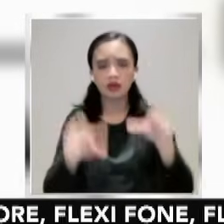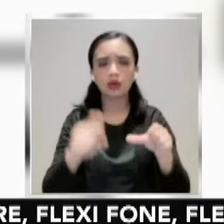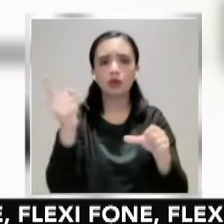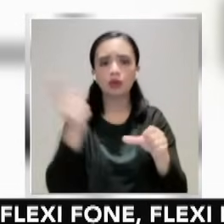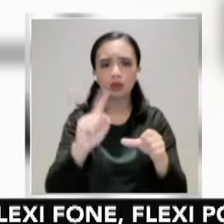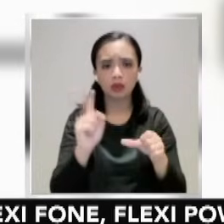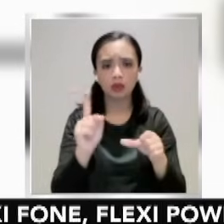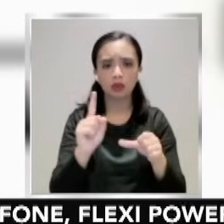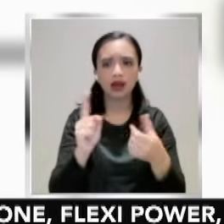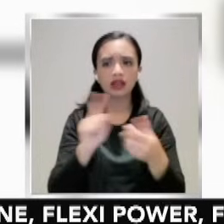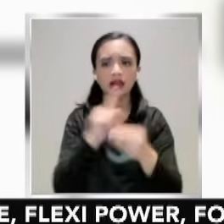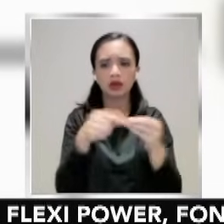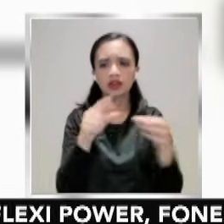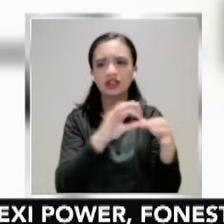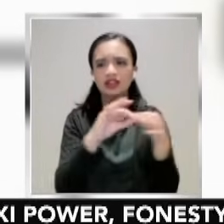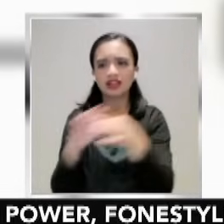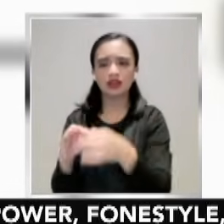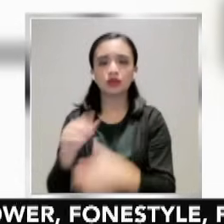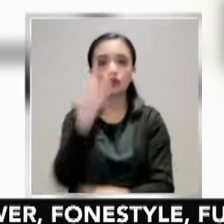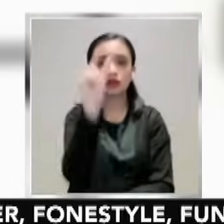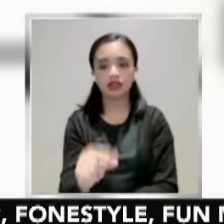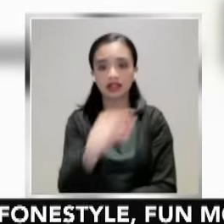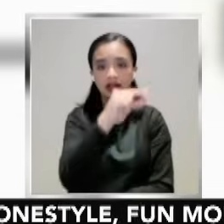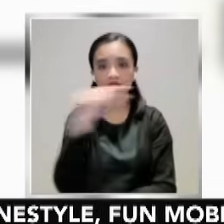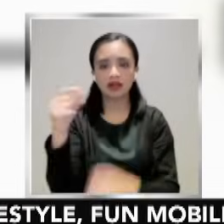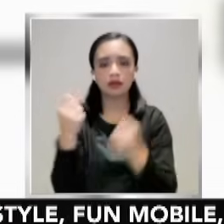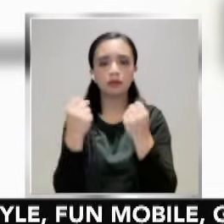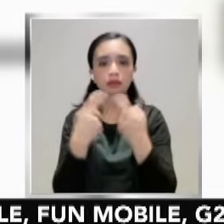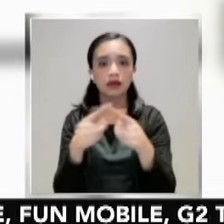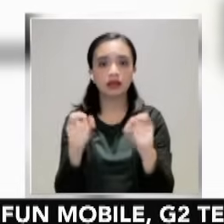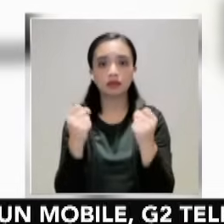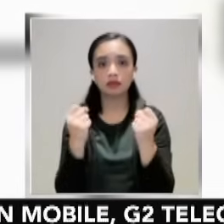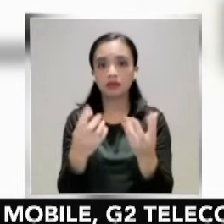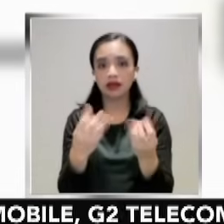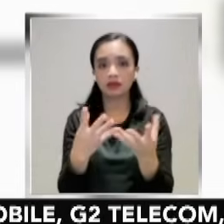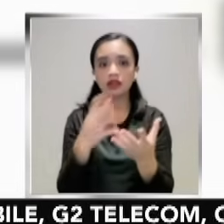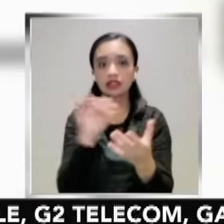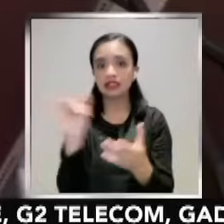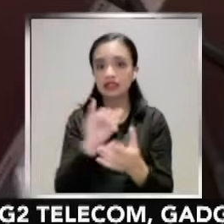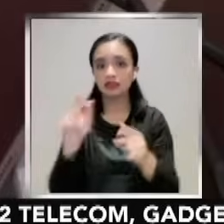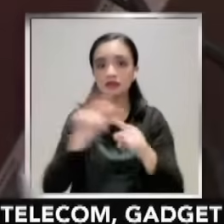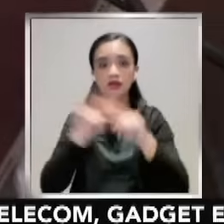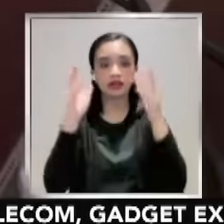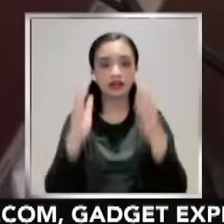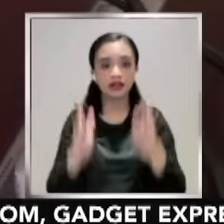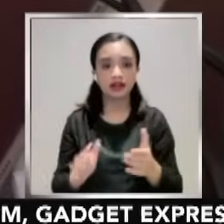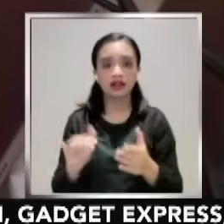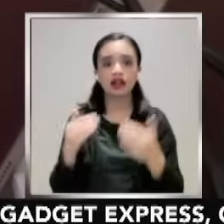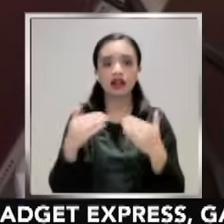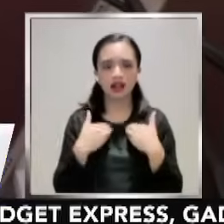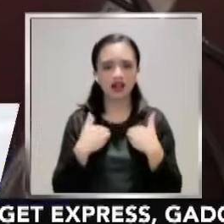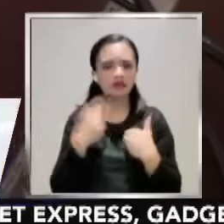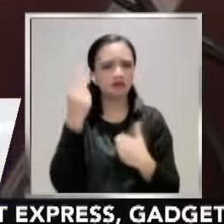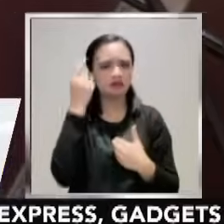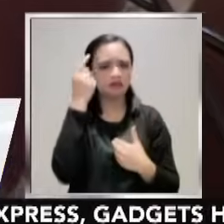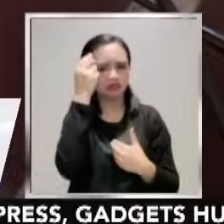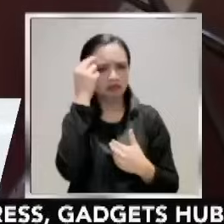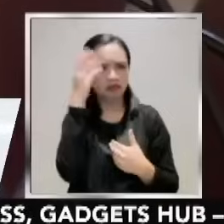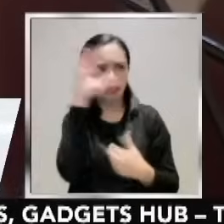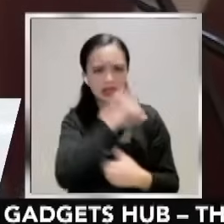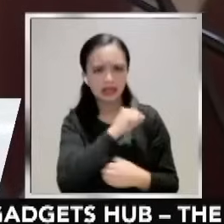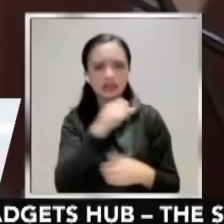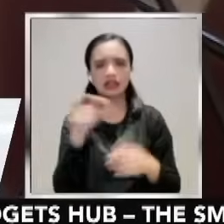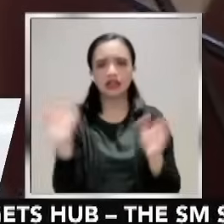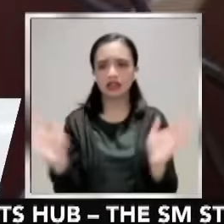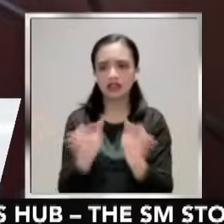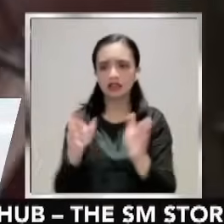ilan sa nag-comment kabilang ang ilang kapwa professor ni Magno may patutsada hinimok si Magno na magturo din daw